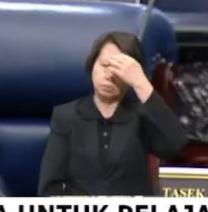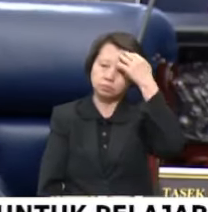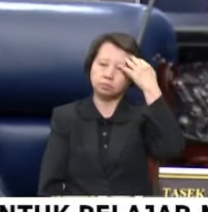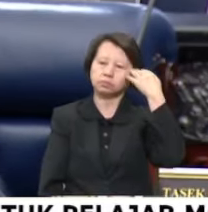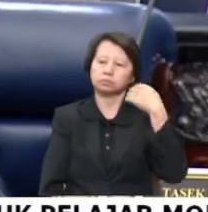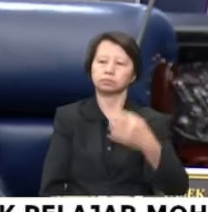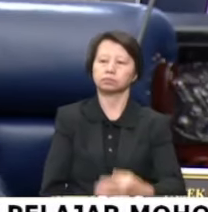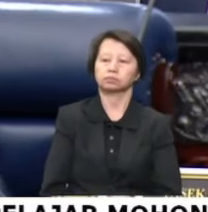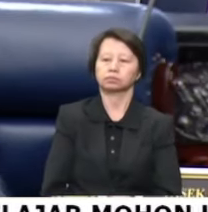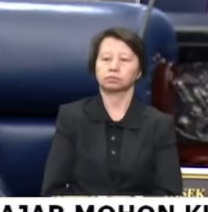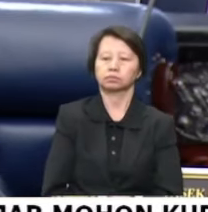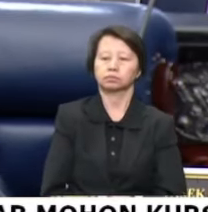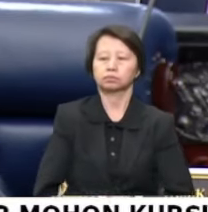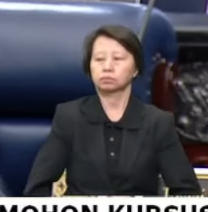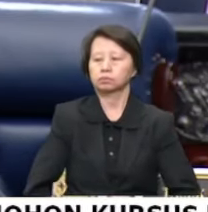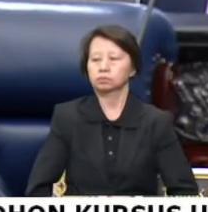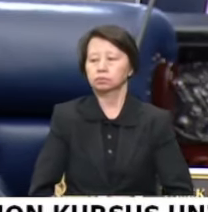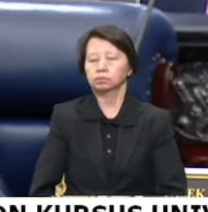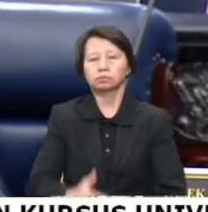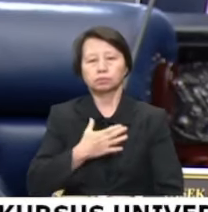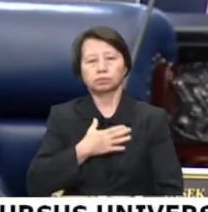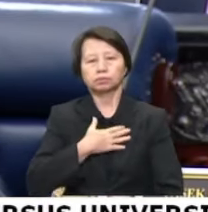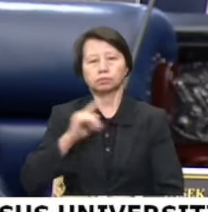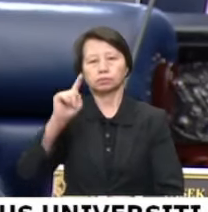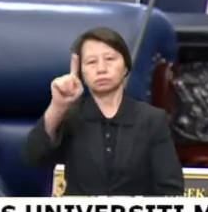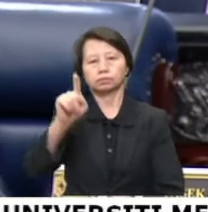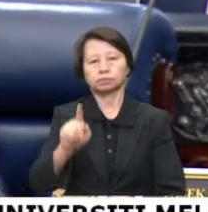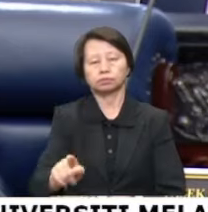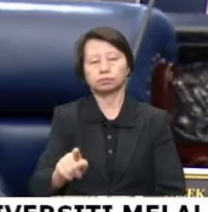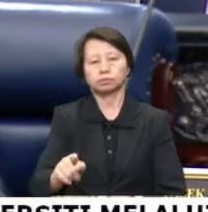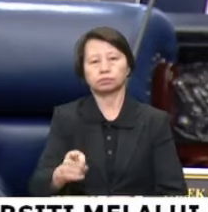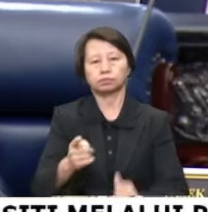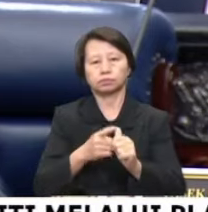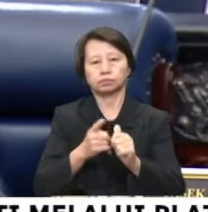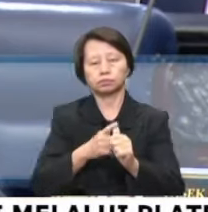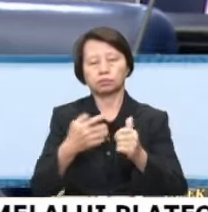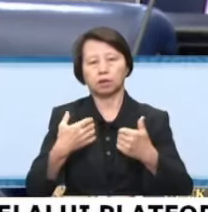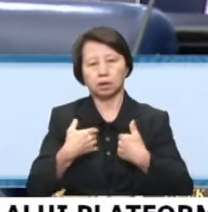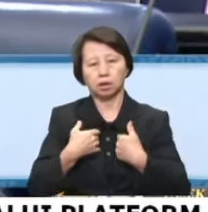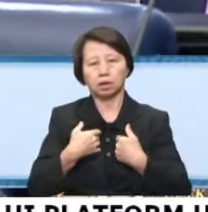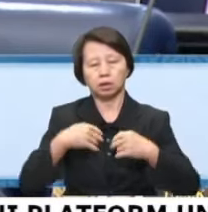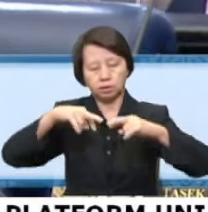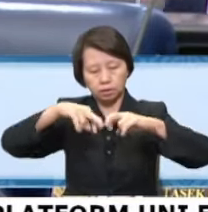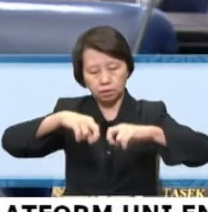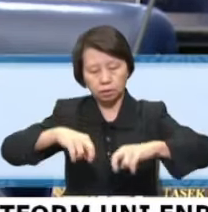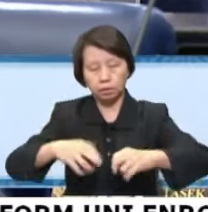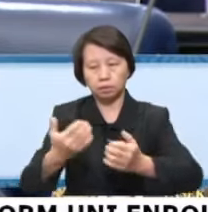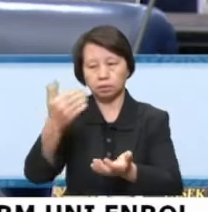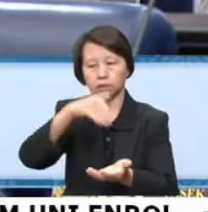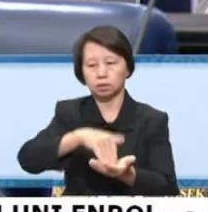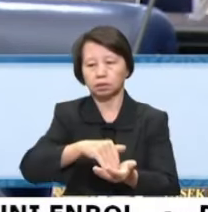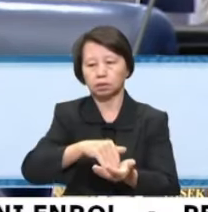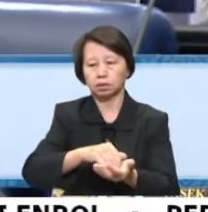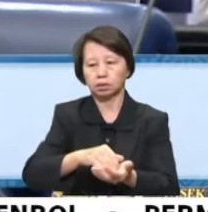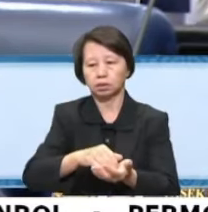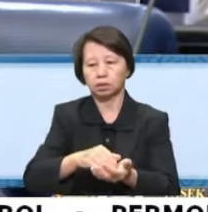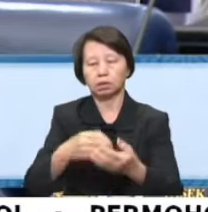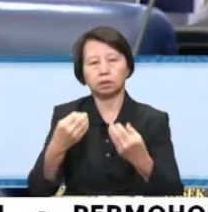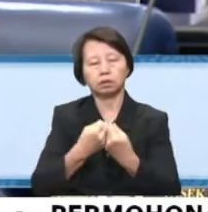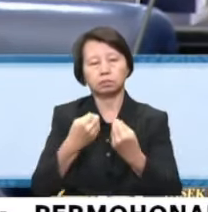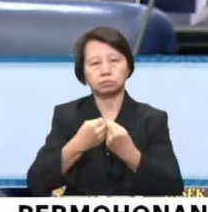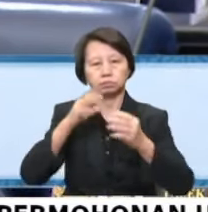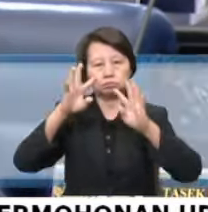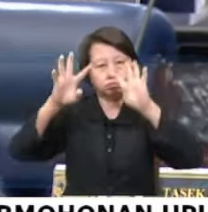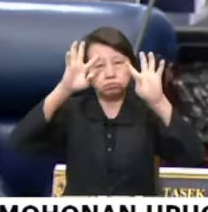Petrajaya, ada beberapa persoalan saya di sini. Ialah pertama, adakah terdapat kajian semula terhadap kapasiti reka